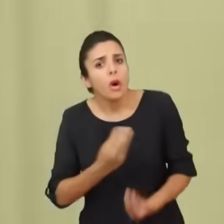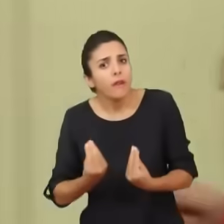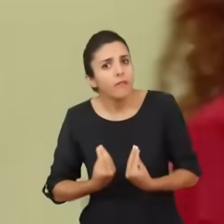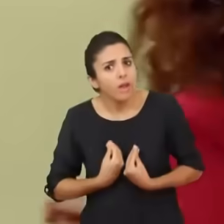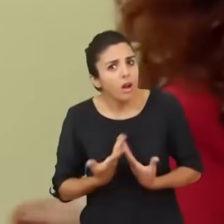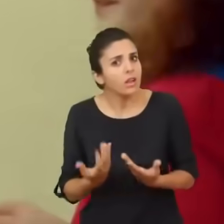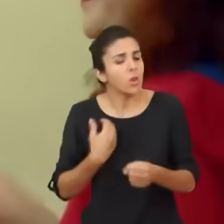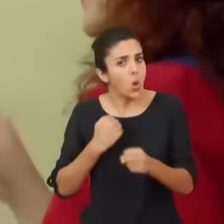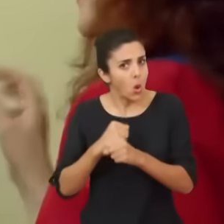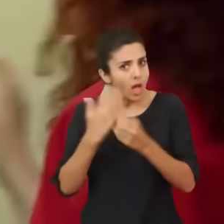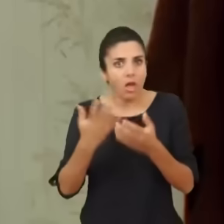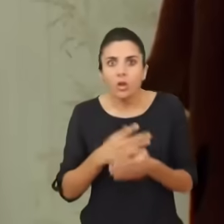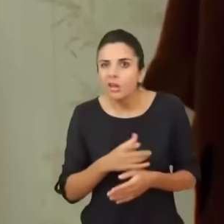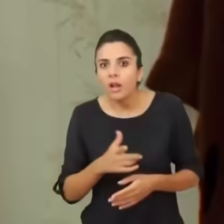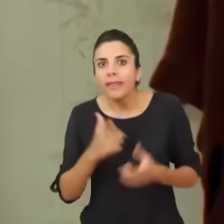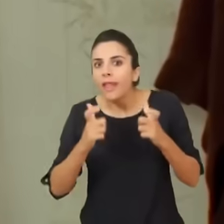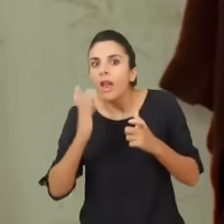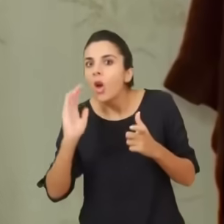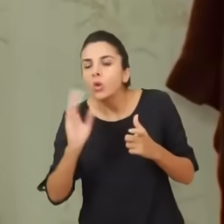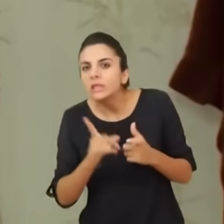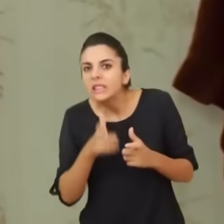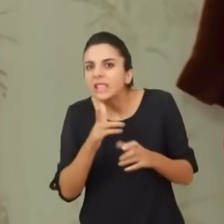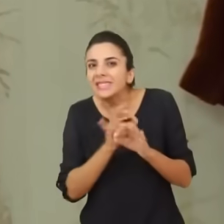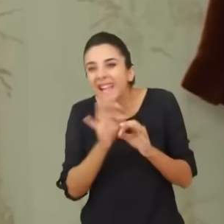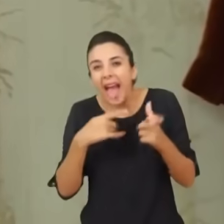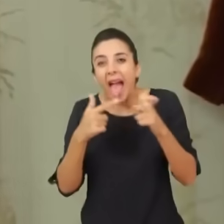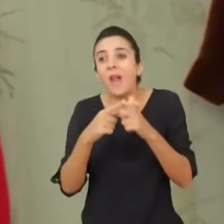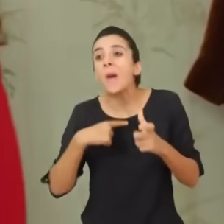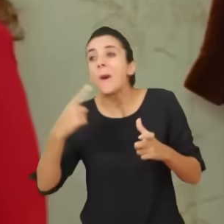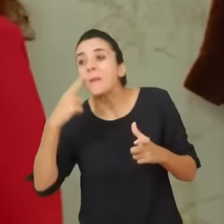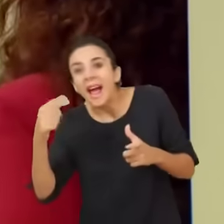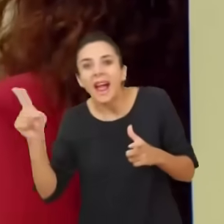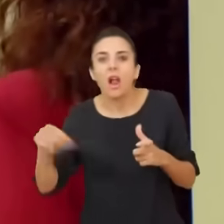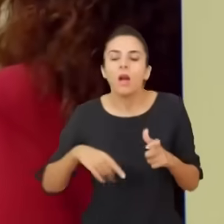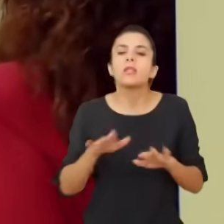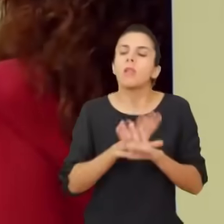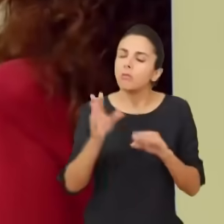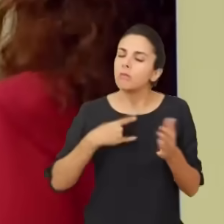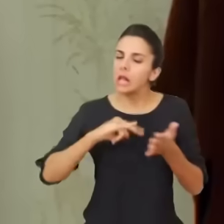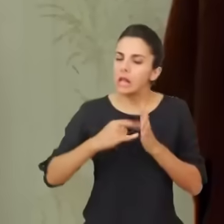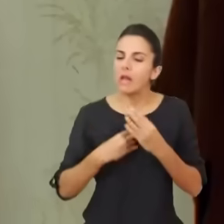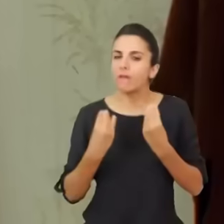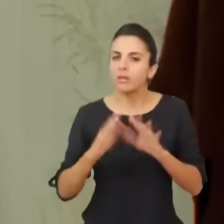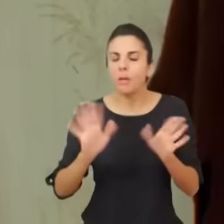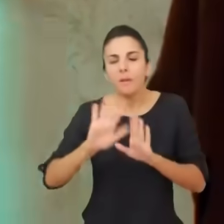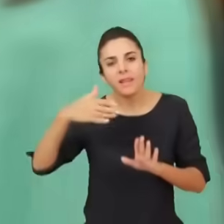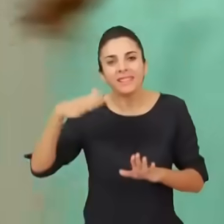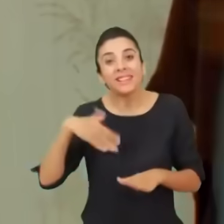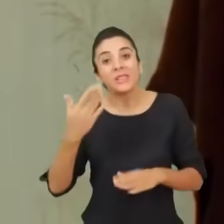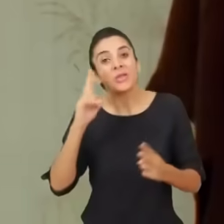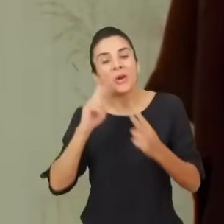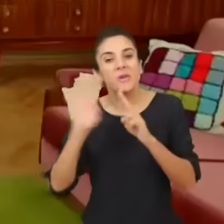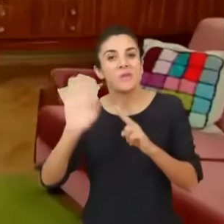günaydın. Hayırdır, nereye böyle sessiz sessiz? Gülden, ben bir Ergun'a uğrayıp geleceğim, tamam mı? Ben seni idare ederim. Hadi, tamam, hadi